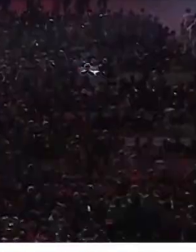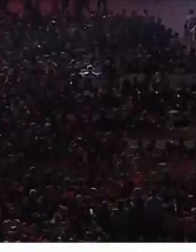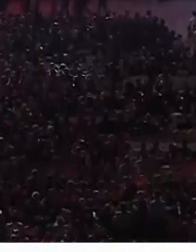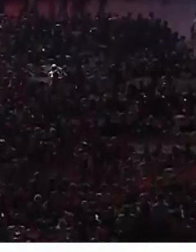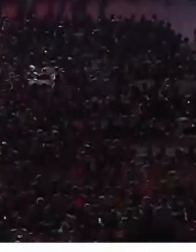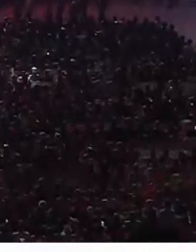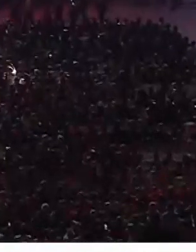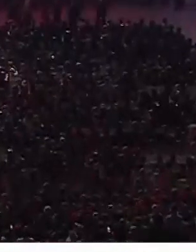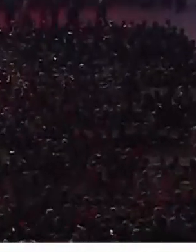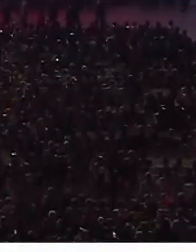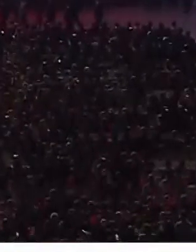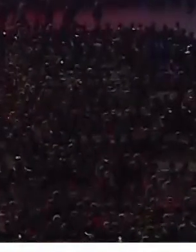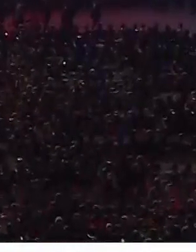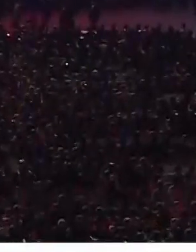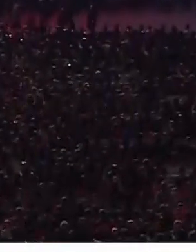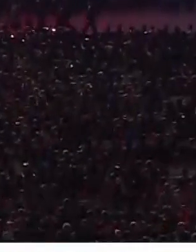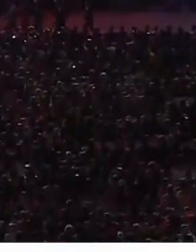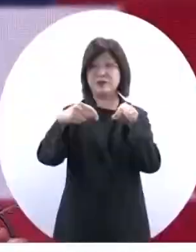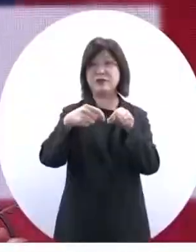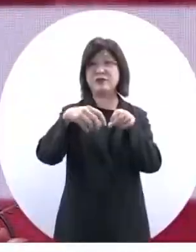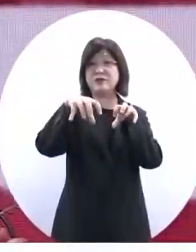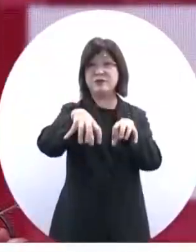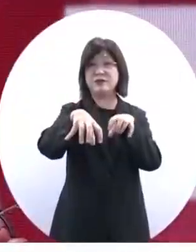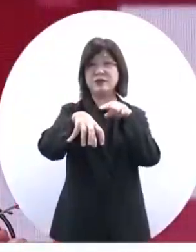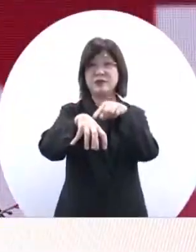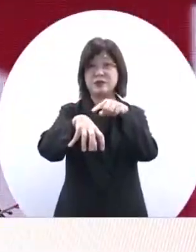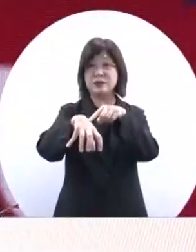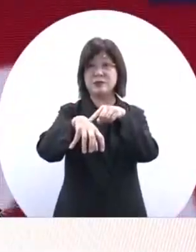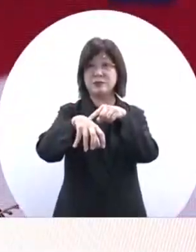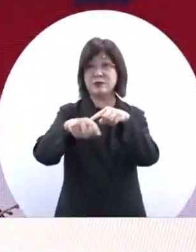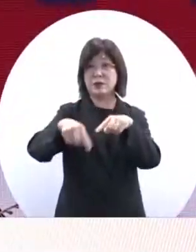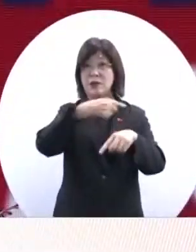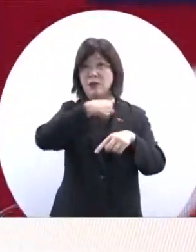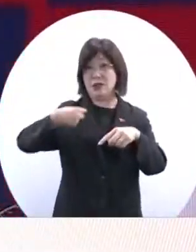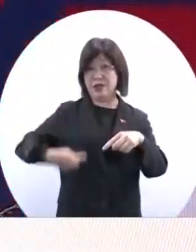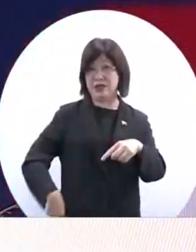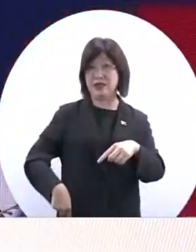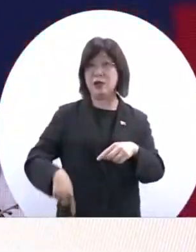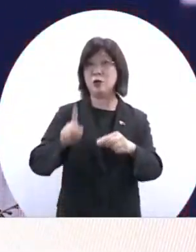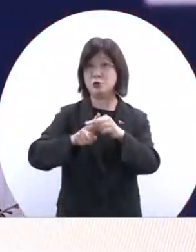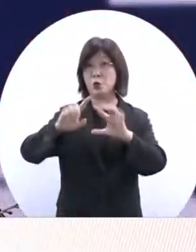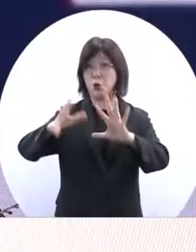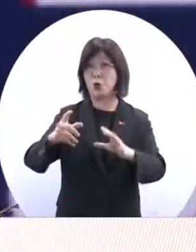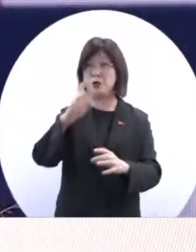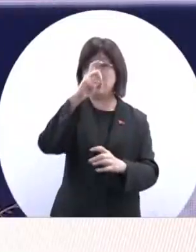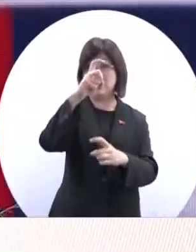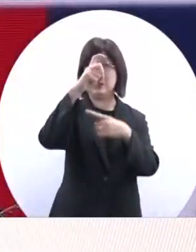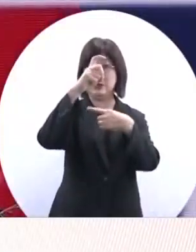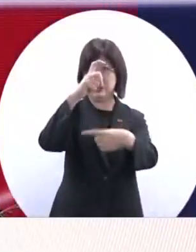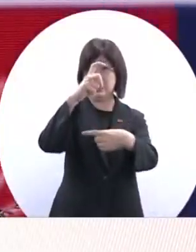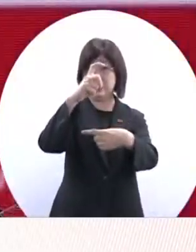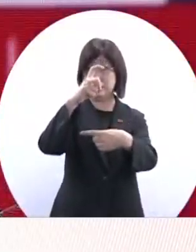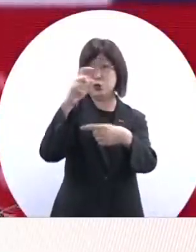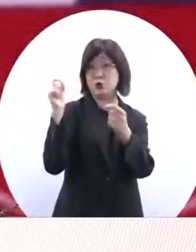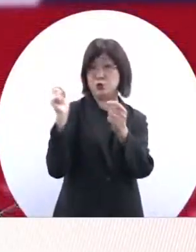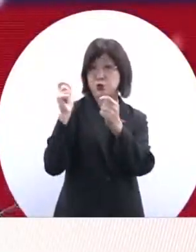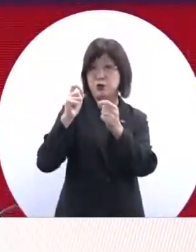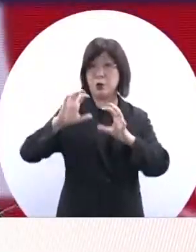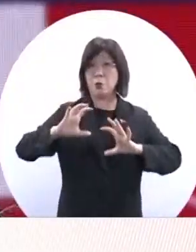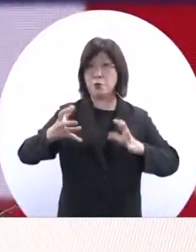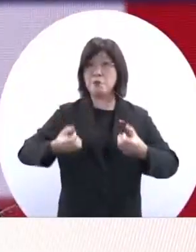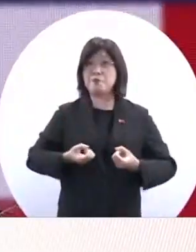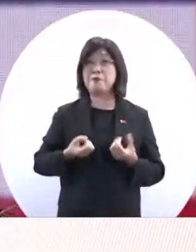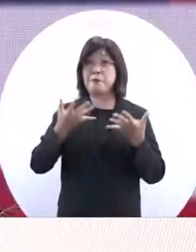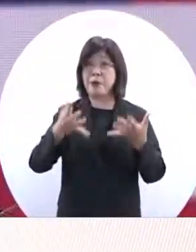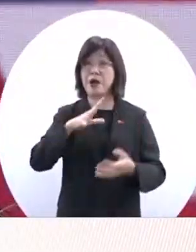上，他的这番致辞引起热议。 中华人民共和国10月1号刚过完75岁